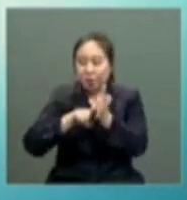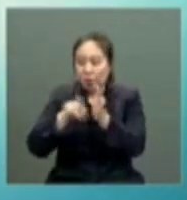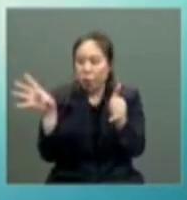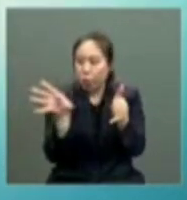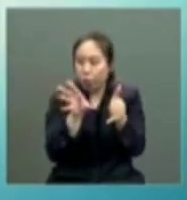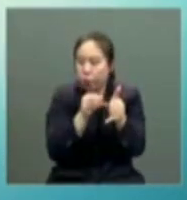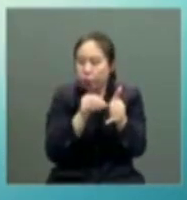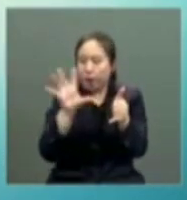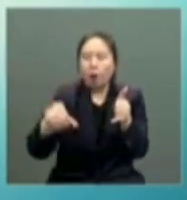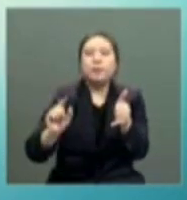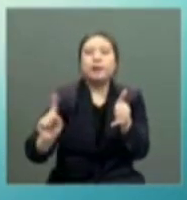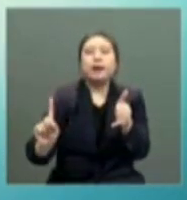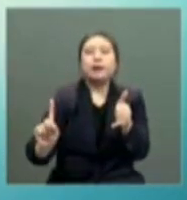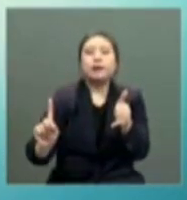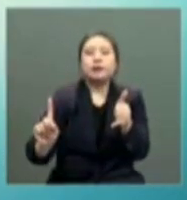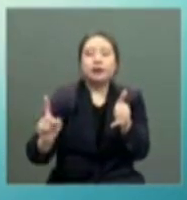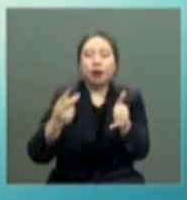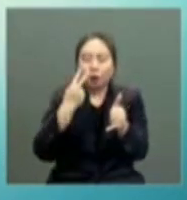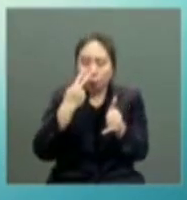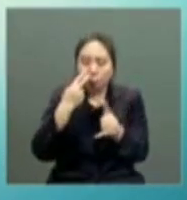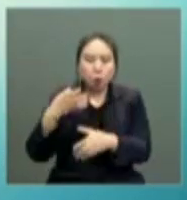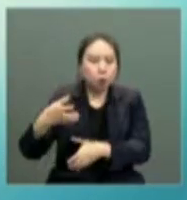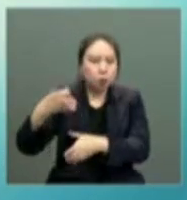นะครับก็ได้รับความร่วมมือพูดง่ายก็คือตรงนี้นะครับว่าจากพี่น้องประชาชนแต่อีกนะบ้าพอมาดูวันที่เอ่อมาดูย่อยลงไปในแต่ละกลุ่มก่อนจำได้ไหมครับผมบอกว่าติดขึ้นมาในไลน์ใหม่เสียงมาจากอะไรจากอะไรอันนึงก็คือfor